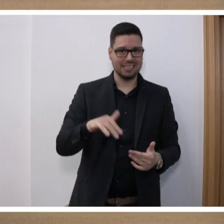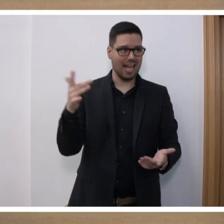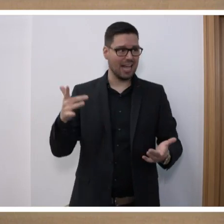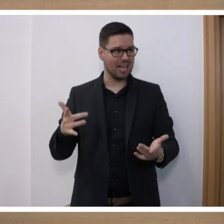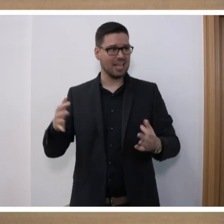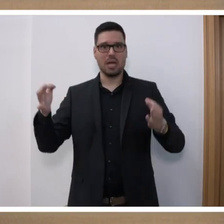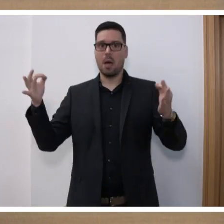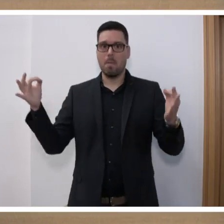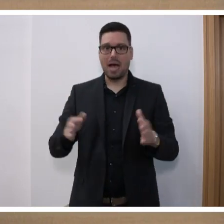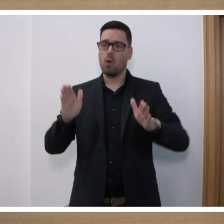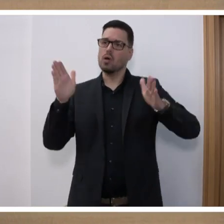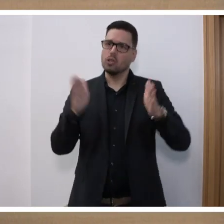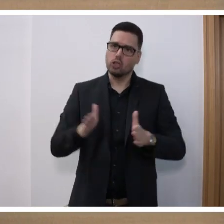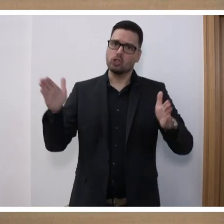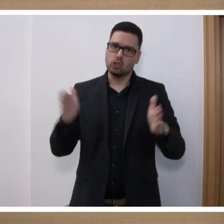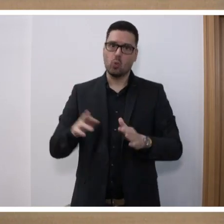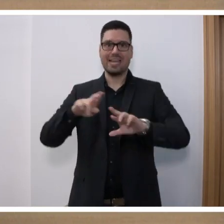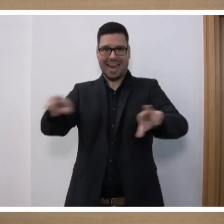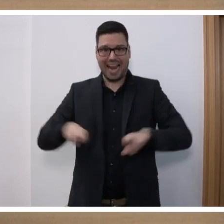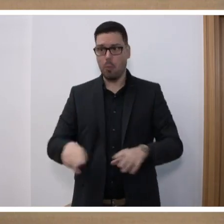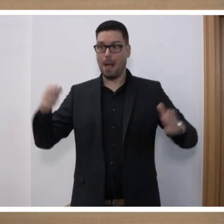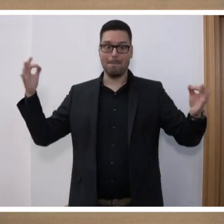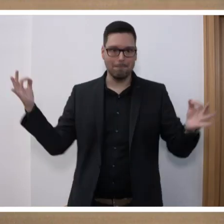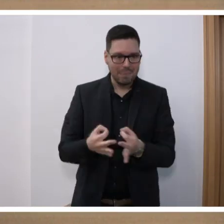diesen Schonraum Förderschule brauchen.